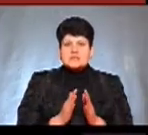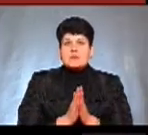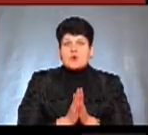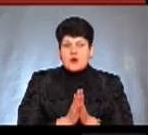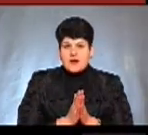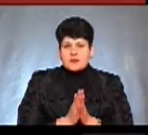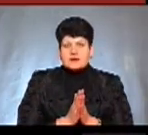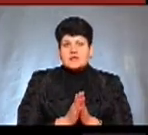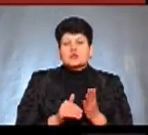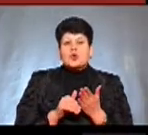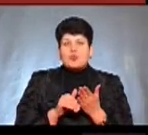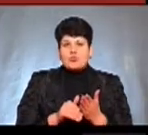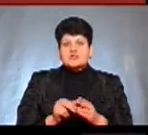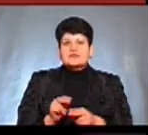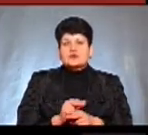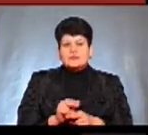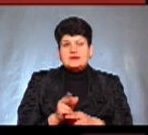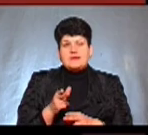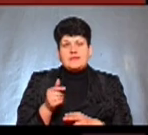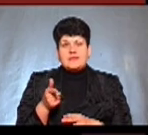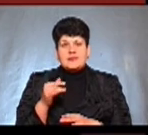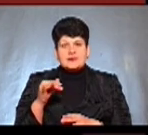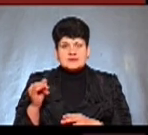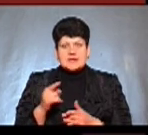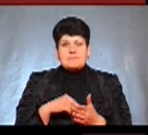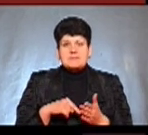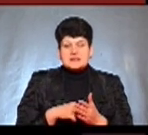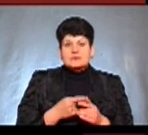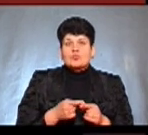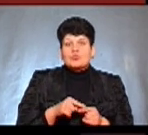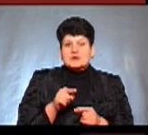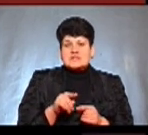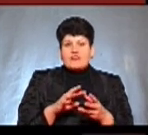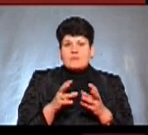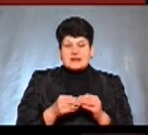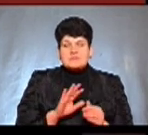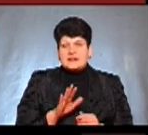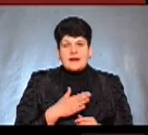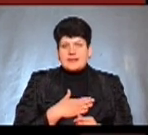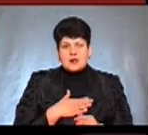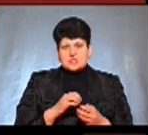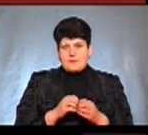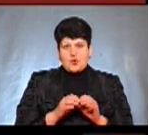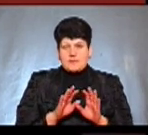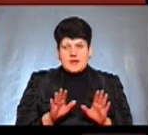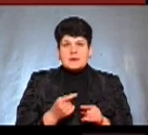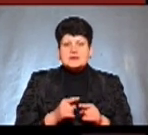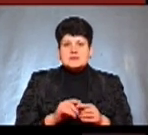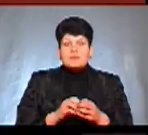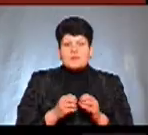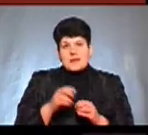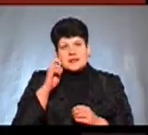і допоможе відремонтувати Гаївське міст, тому що, як ви кажете, що це, в принципі, не наша лише проблема, що це проблема